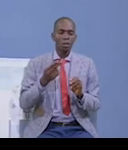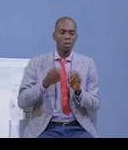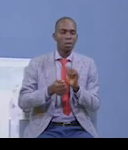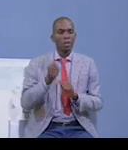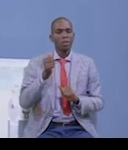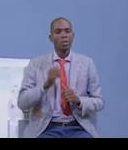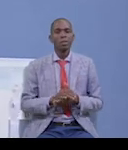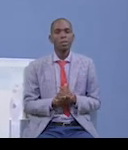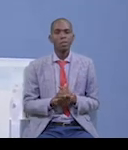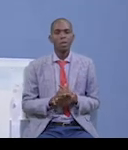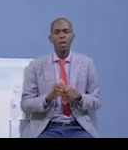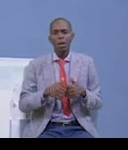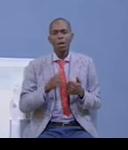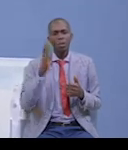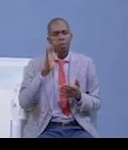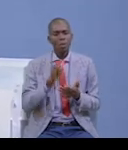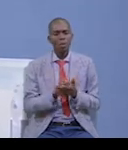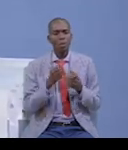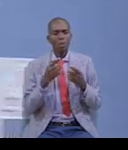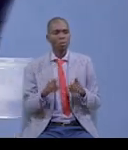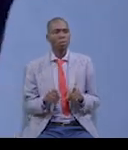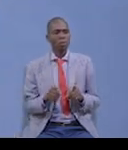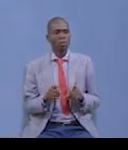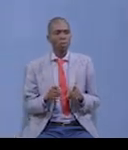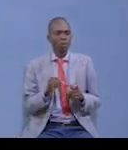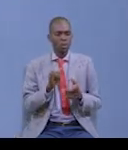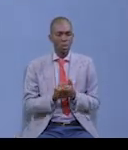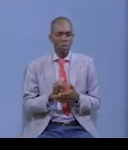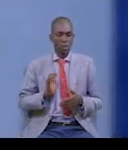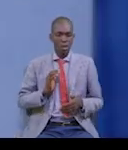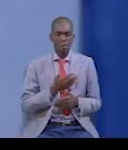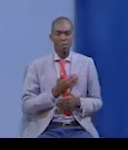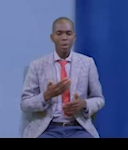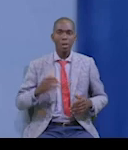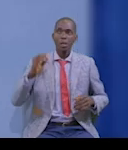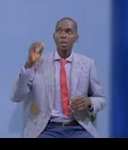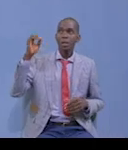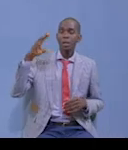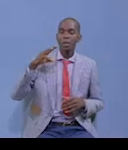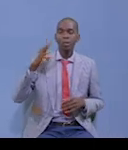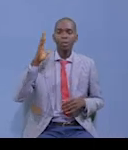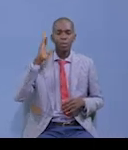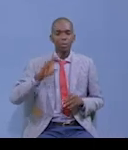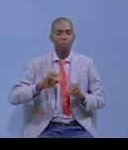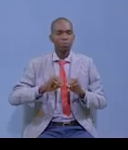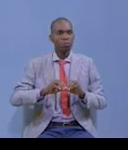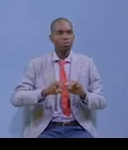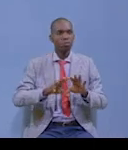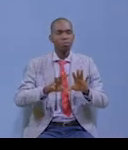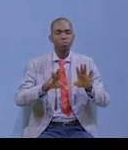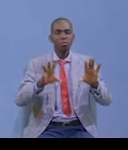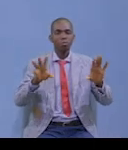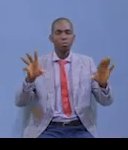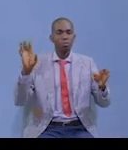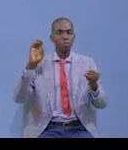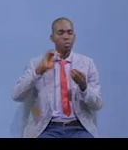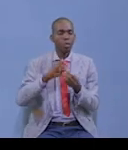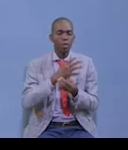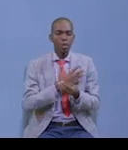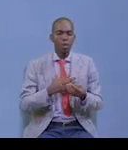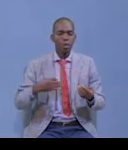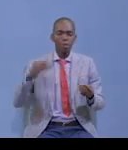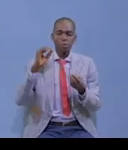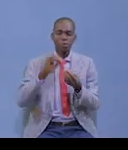ఎలా ఎదగగలం? How does that happen? అది ఎలా జరుగుతుంది? That our light will shine more and more. మన వెలుగు